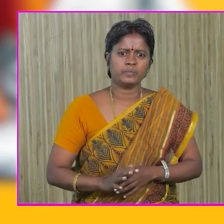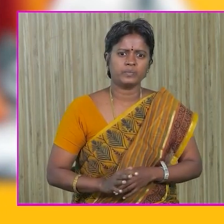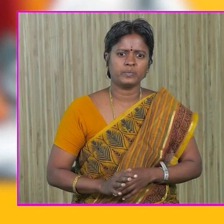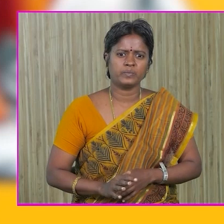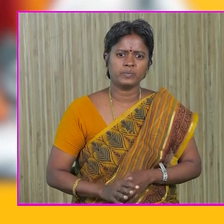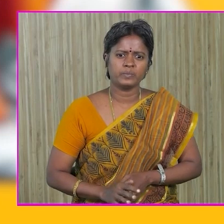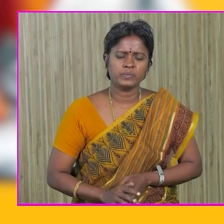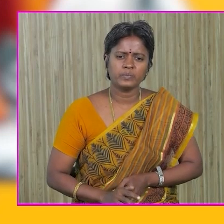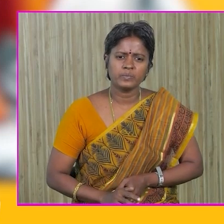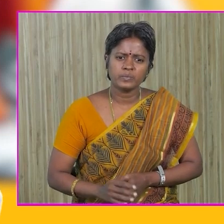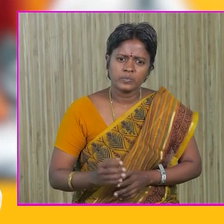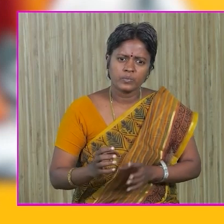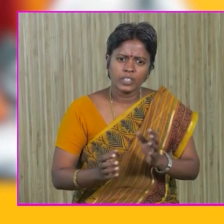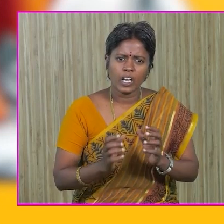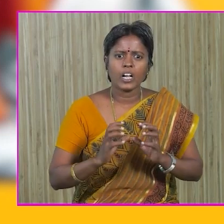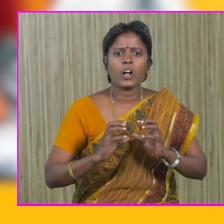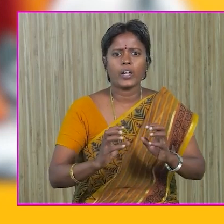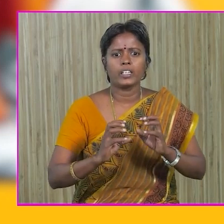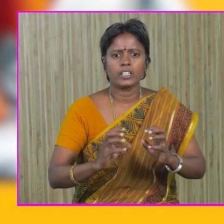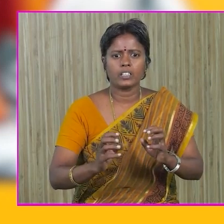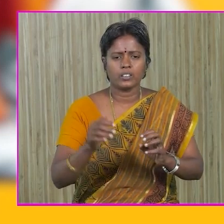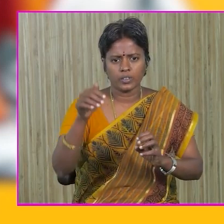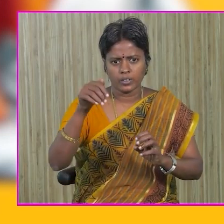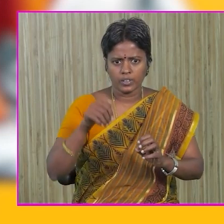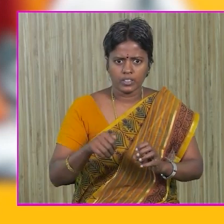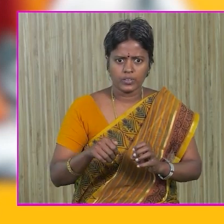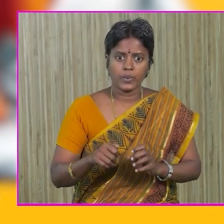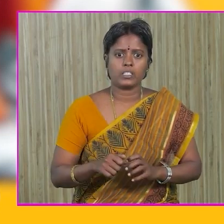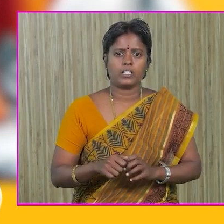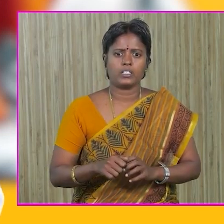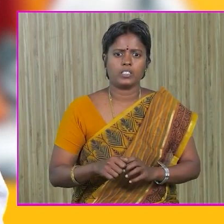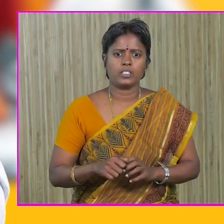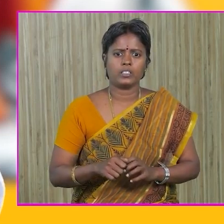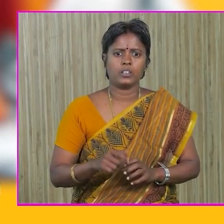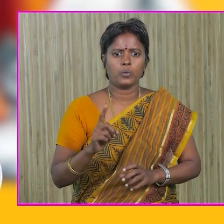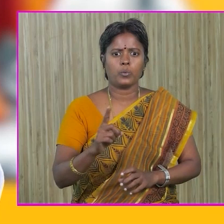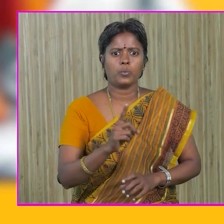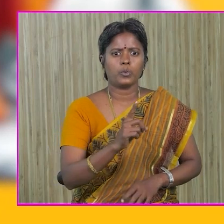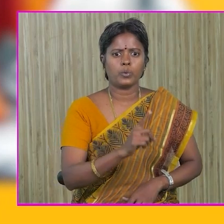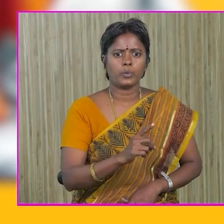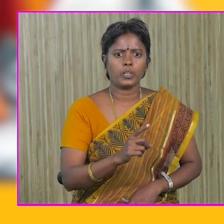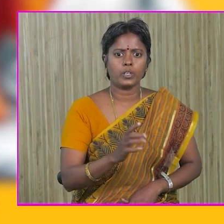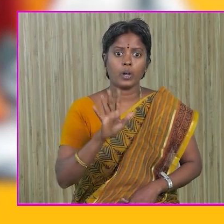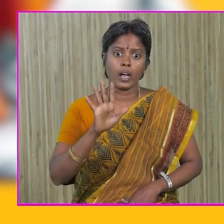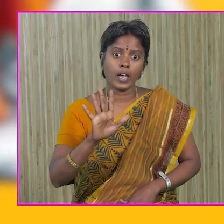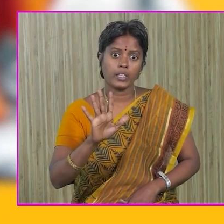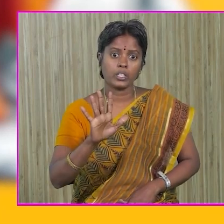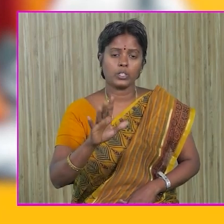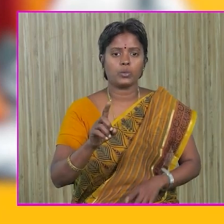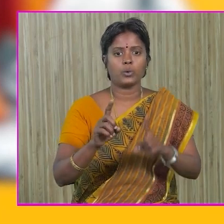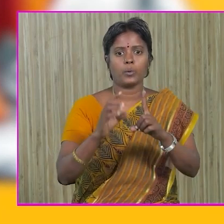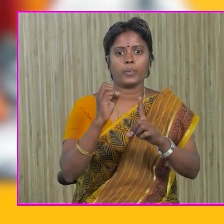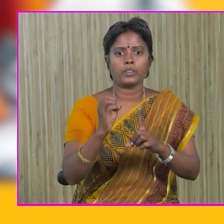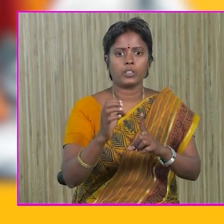கடைக்கு காய்கறிகள் கொடுக்கக்கூடிய ஒருவர் வந்தார். ஒரு விவசாயி ஒவ்வொரு முறையும் வந்து 5 கிலோ 10 கிலோ என அவரிடம் இருக்கும்